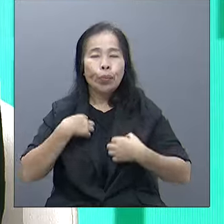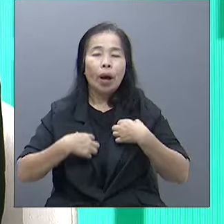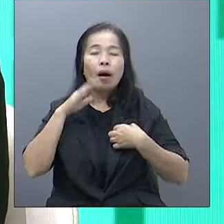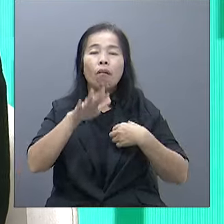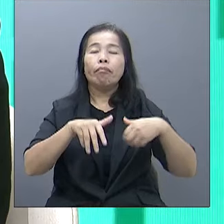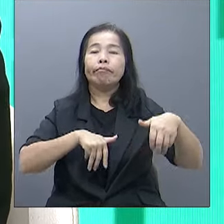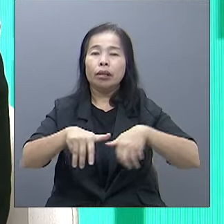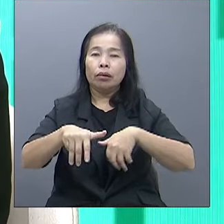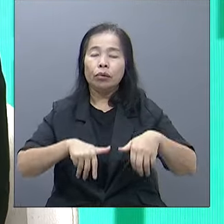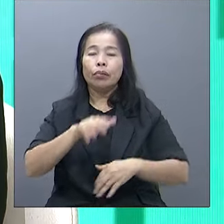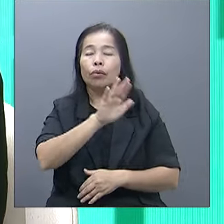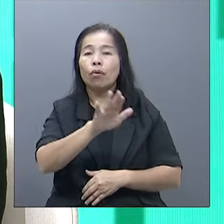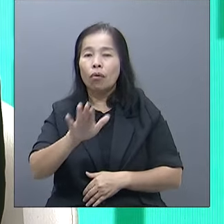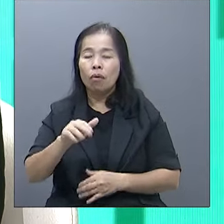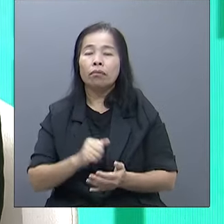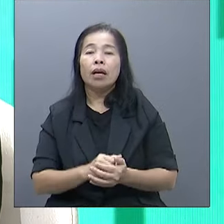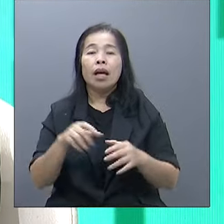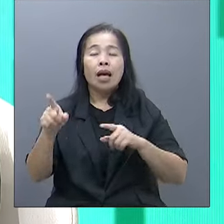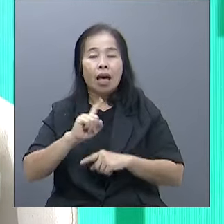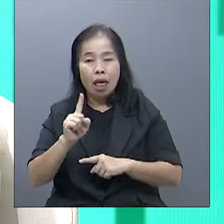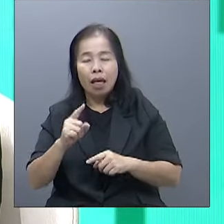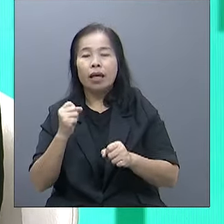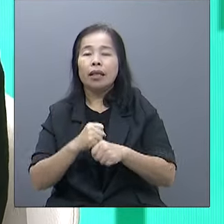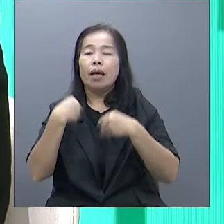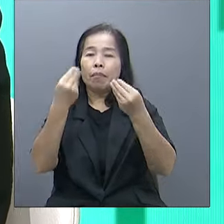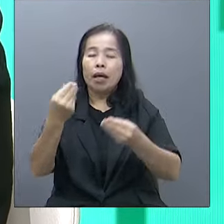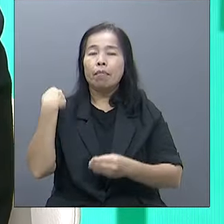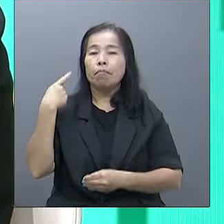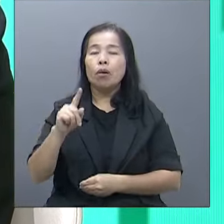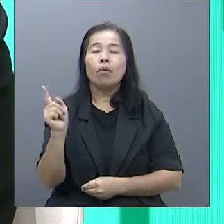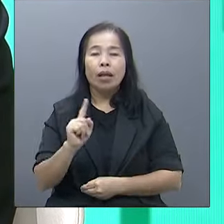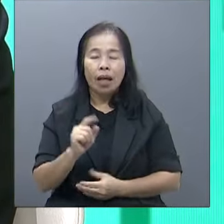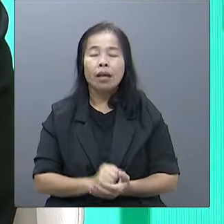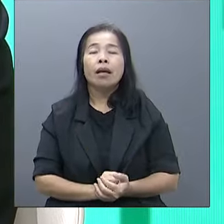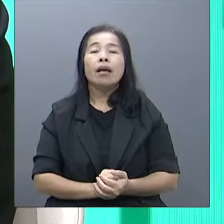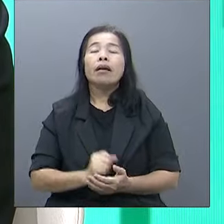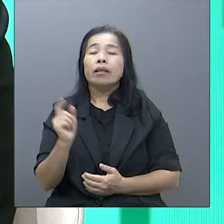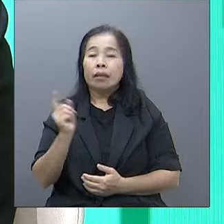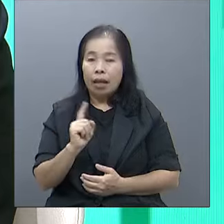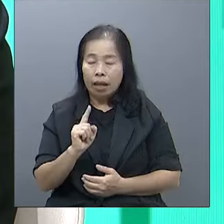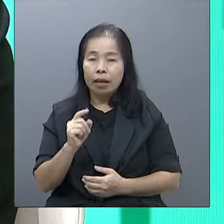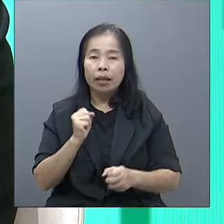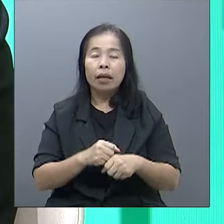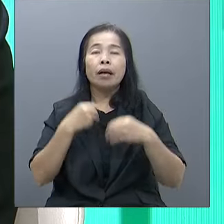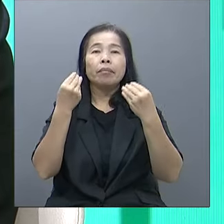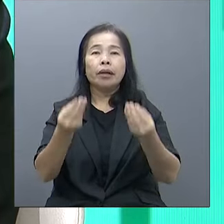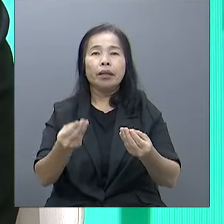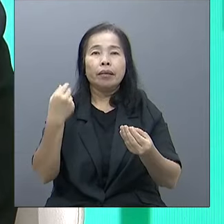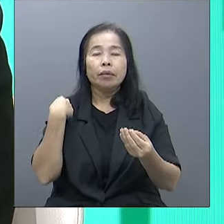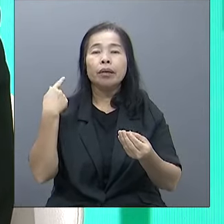ชาชนอะไรทำแล้วเกิดประโยชน์กับพี่น้องประชาชนอะไรที่ทำแล้วเกิดประโยชน์